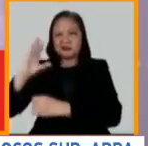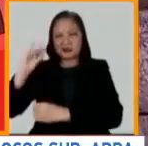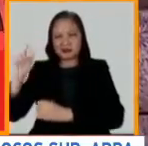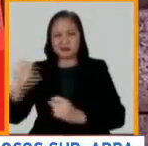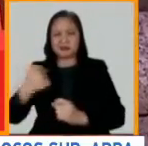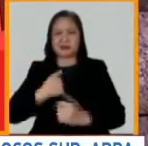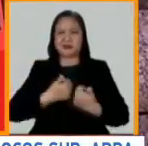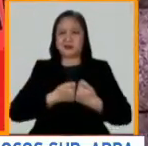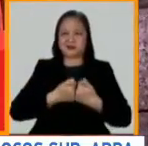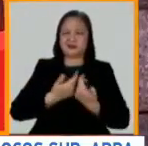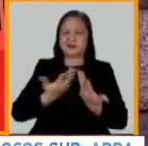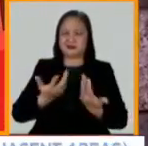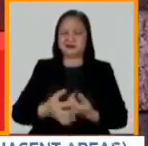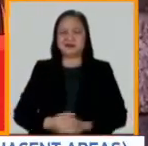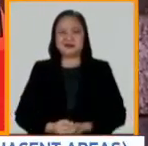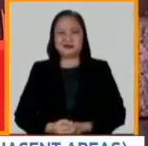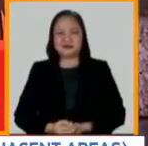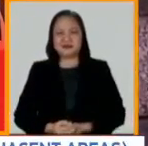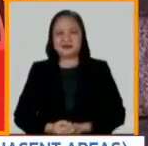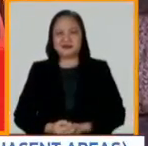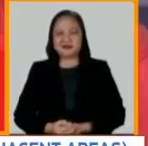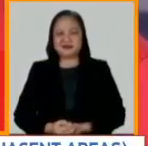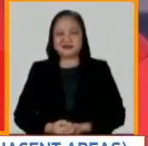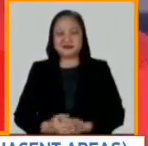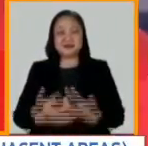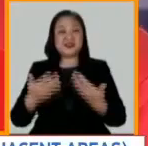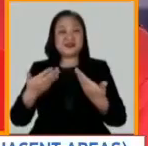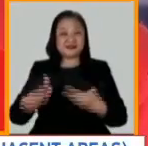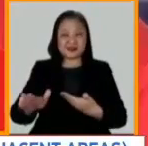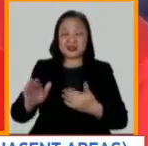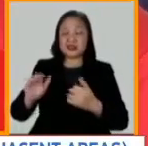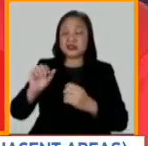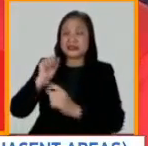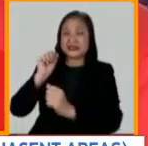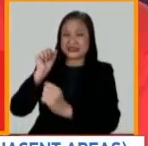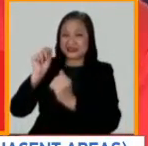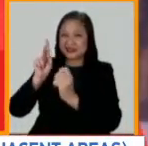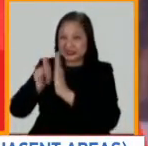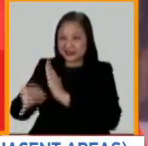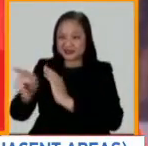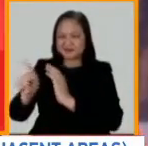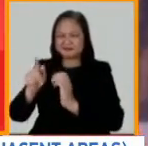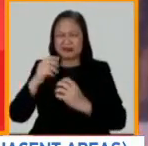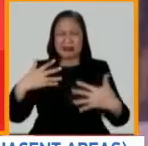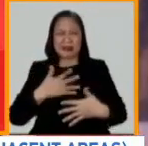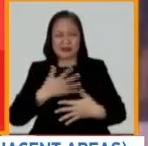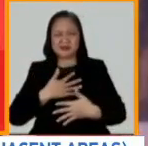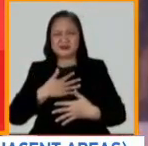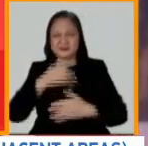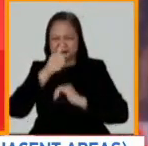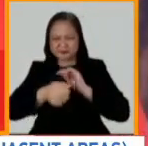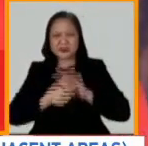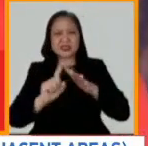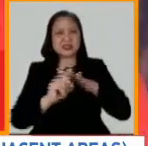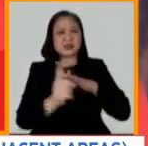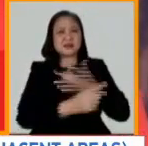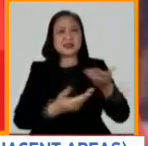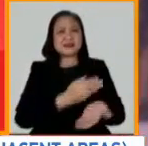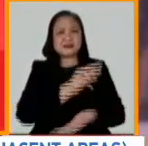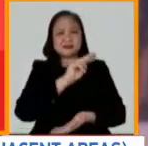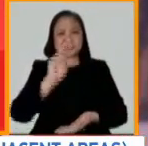girlfriend ko. Matapos mapatay, natakot daw siya kaya nagtago siya rito sa Maynila. Humingi po ako ng tawad kasi